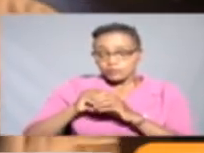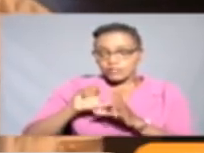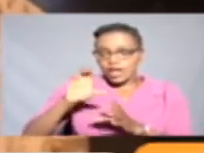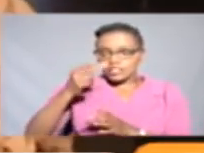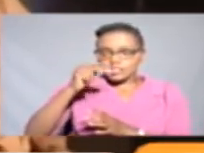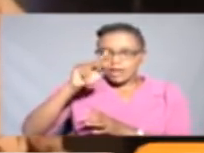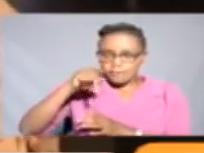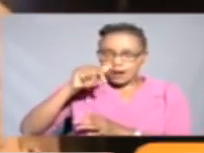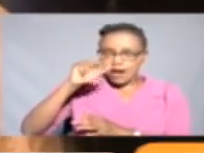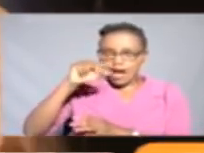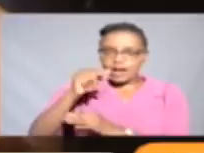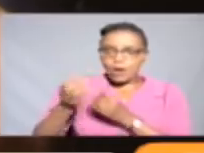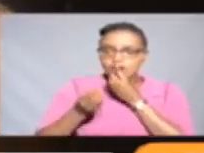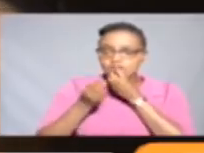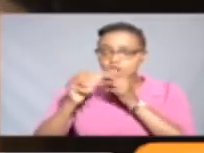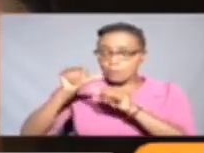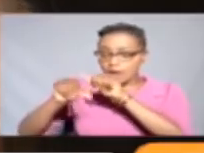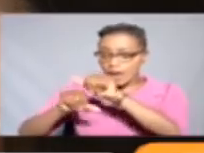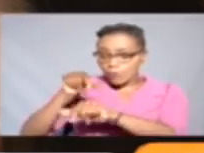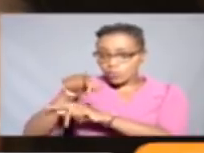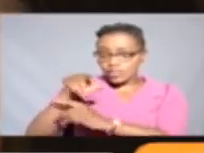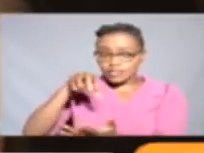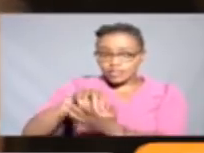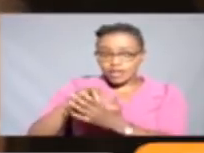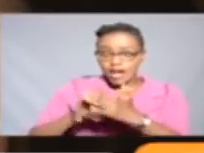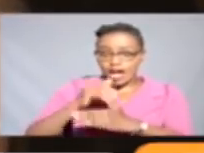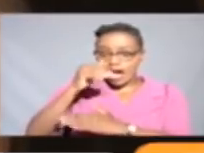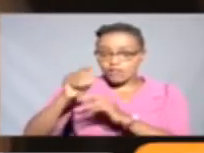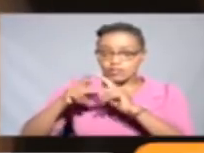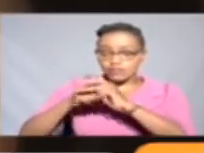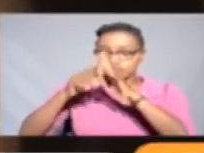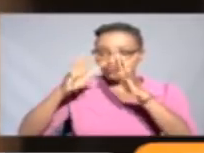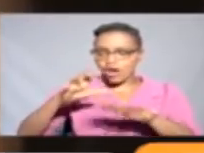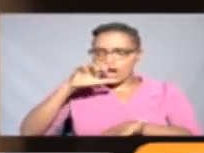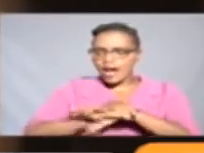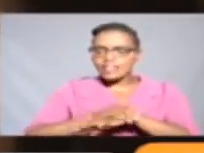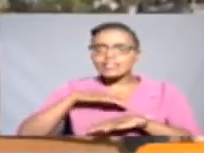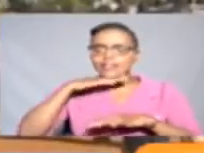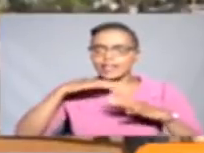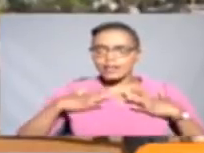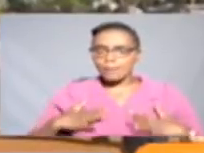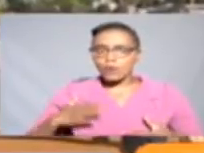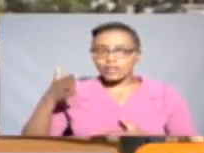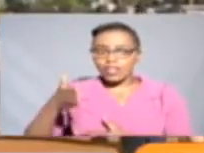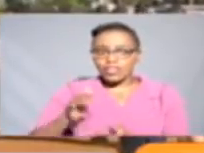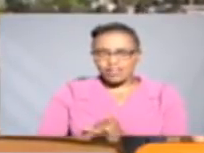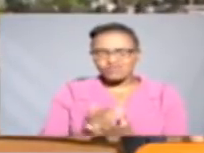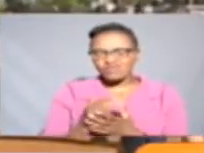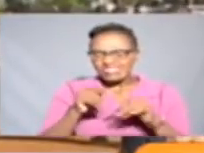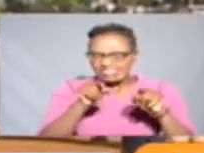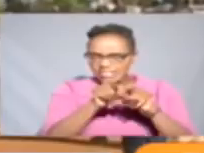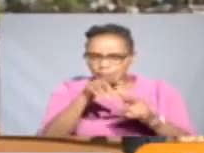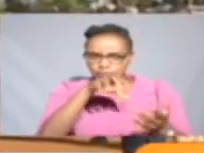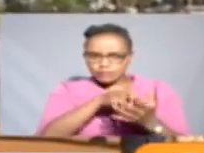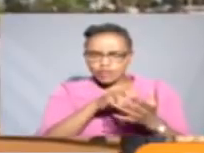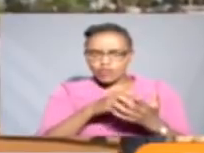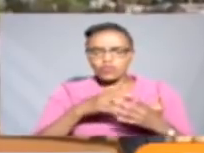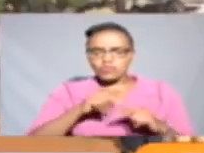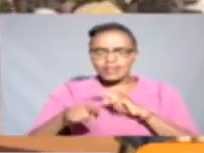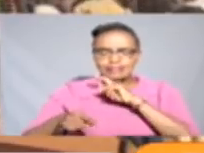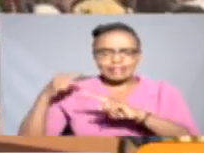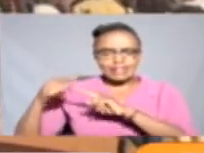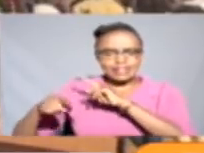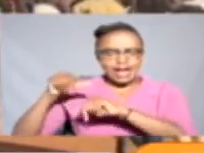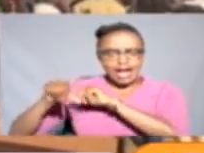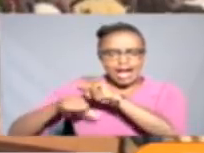Chepkanga walifahamishwa kuhusu tukio hilo baada ya fundi wa ujenzi kupata maiti ya marehemu. Ni visa kama hivyo vya mauaji na vingine